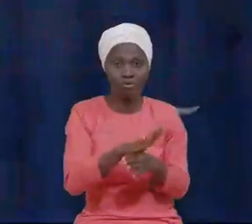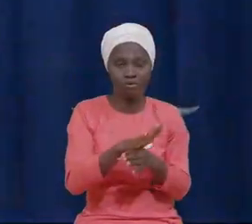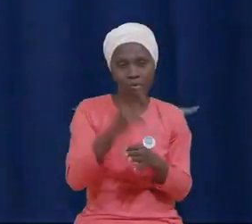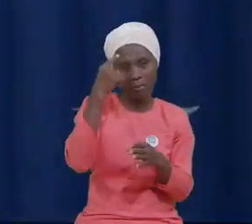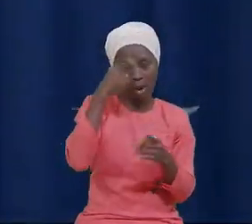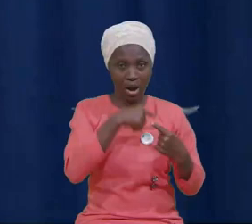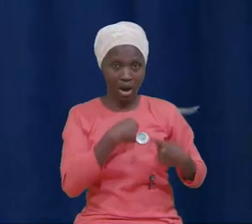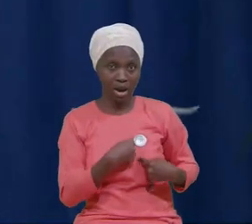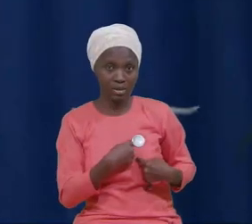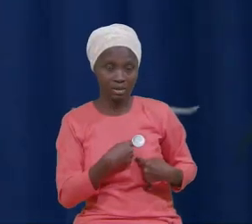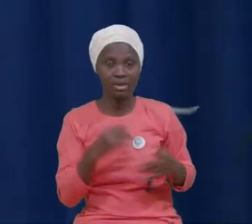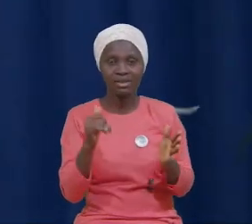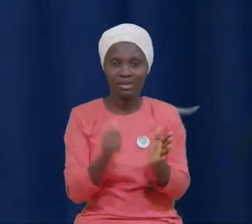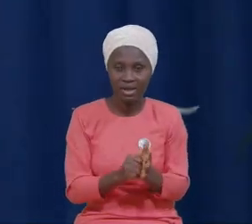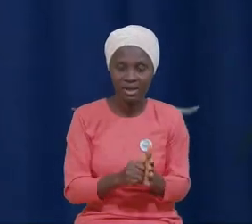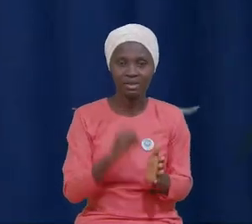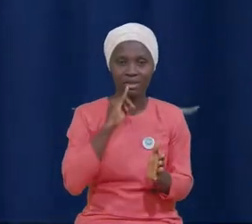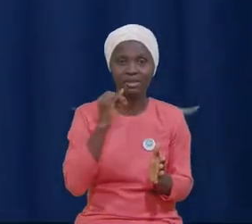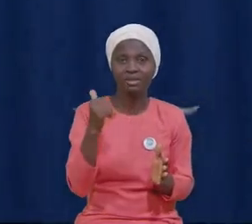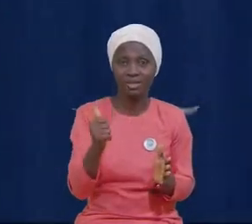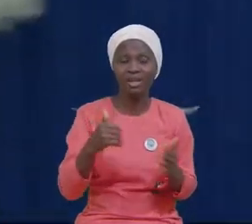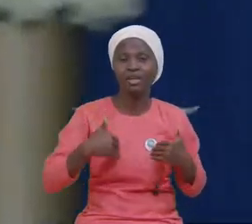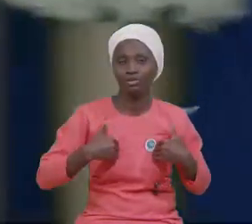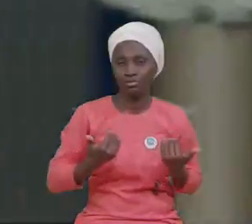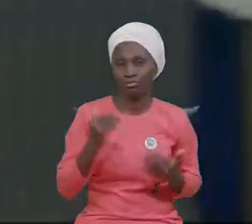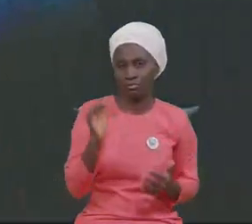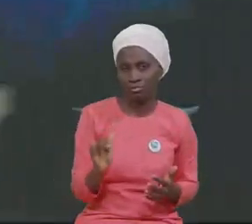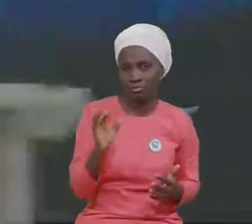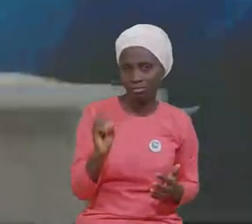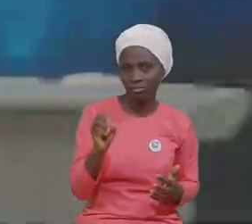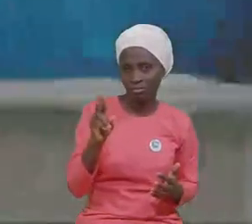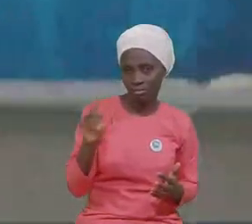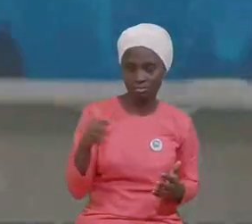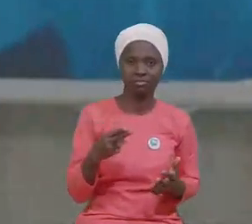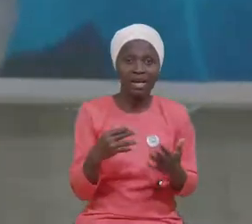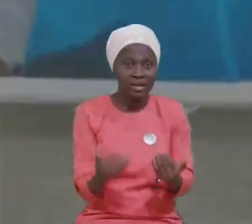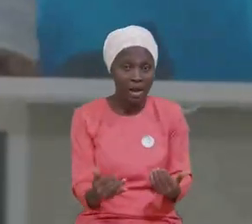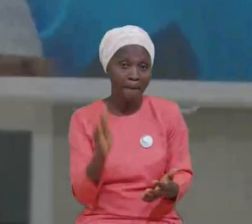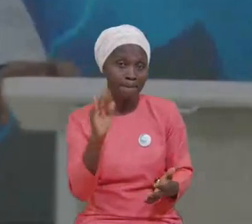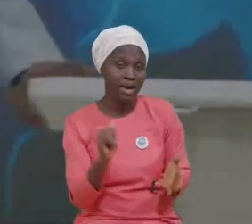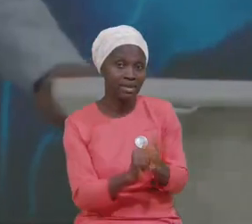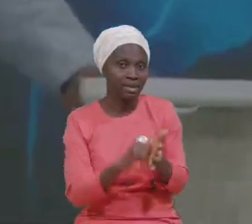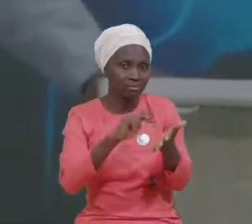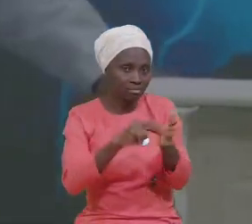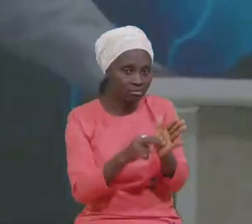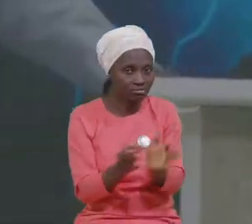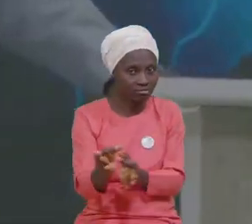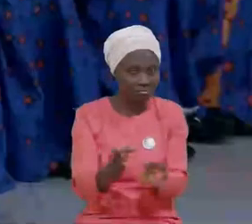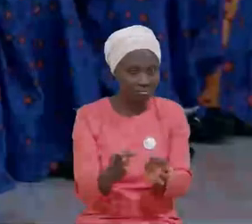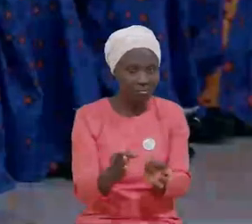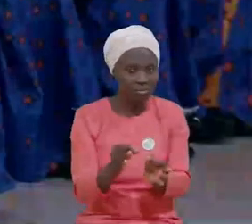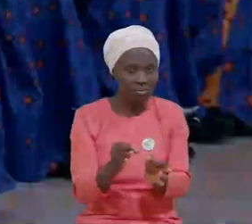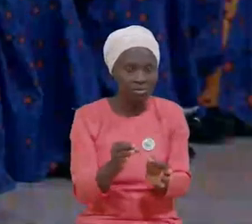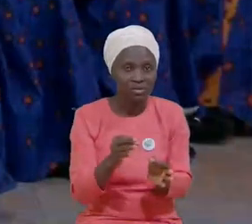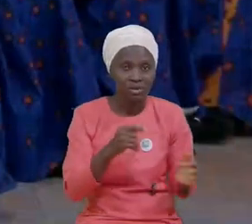plein d'espoir, alors tu es un jeune. Maintenant, par cette définition, est-ce que j'ai des jeunes dans